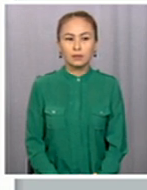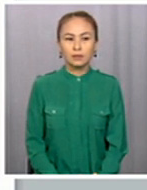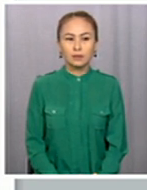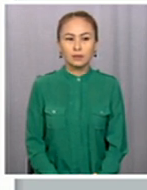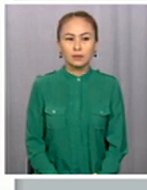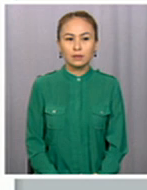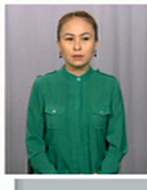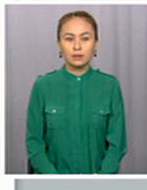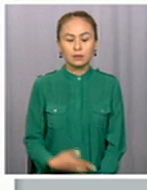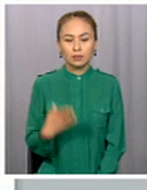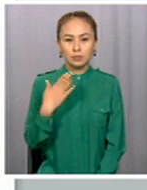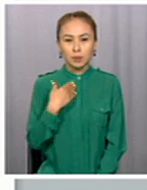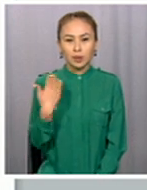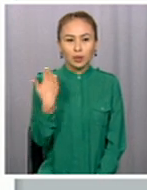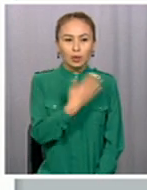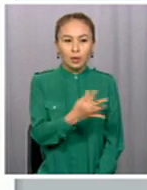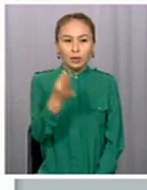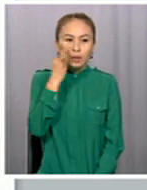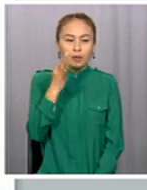Мен ол тәттілерді